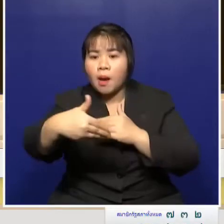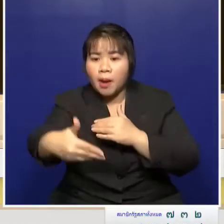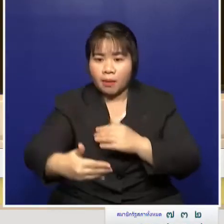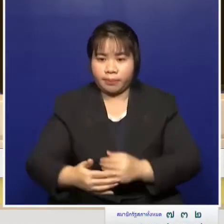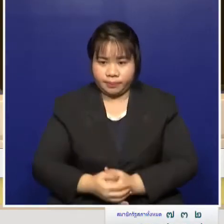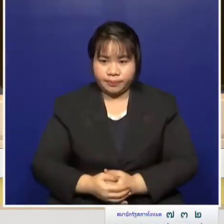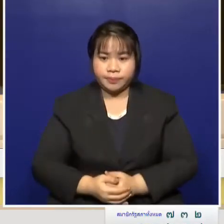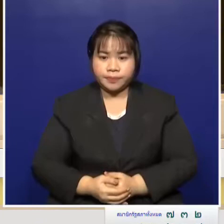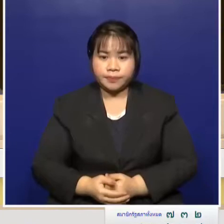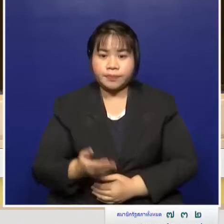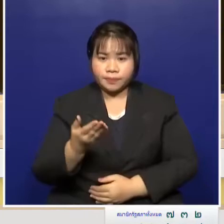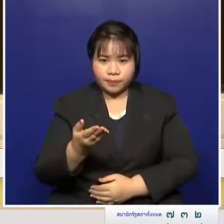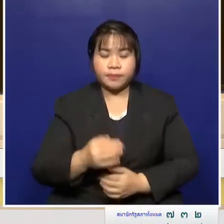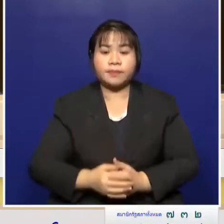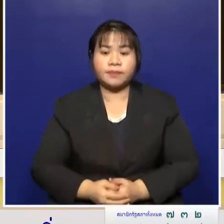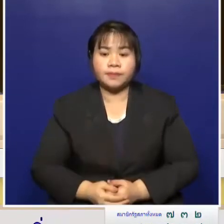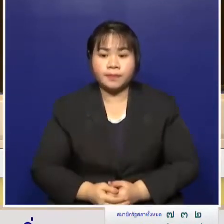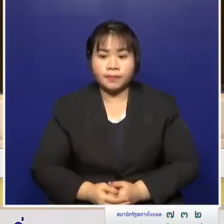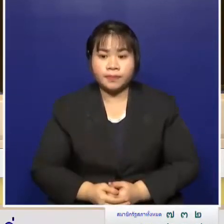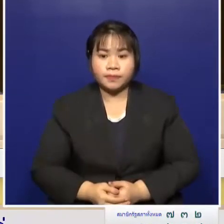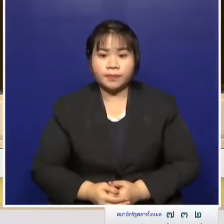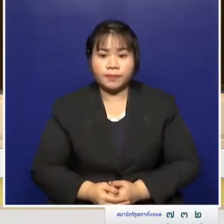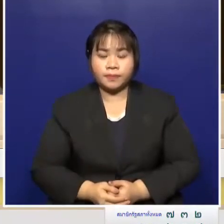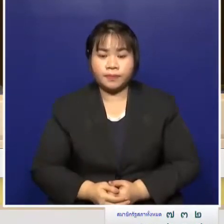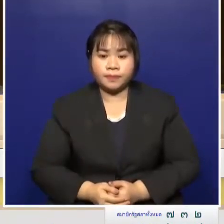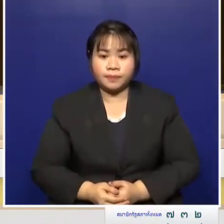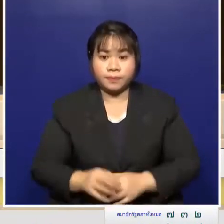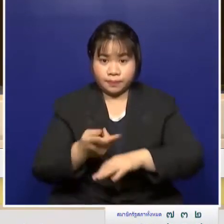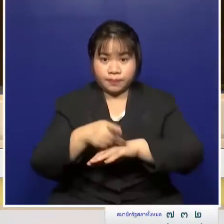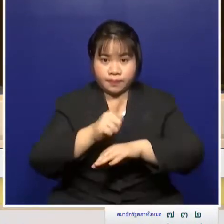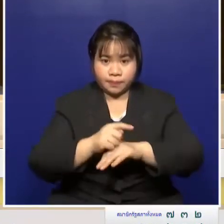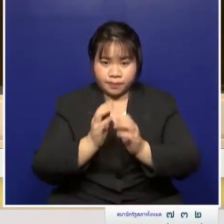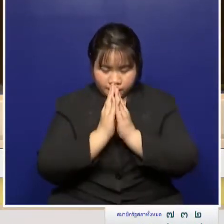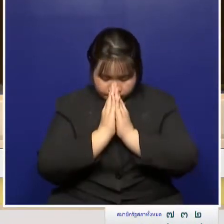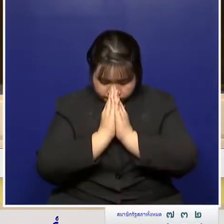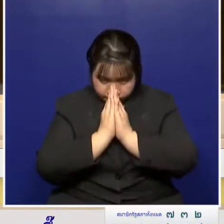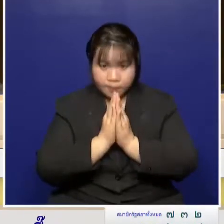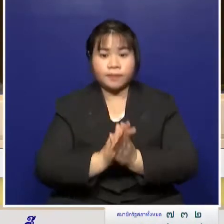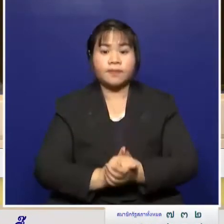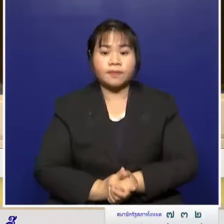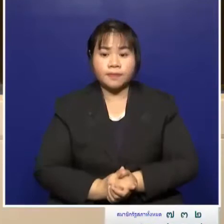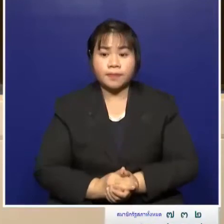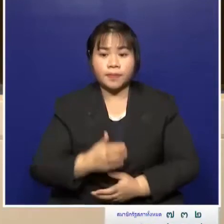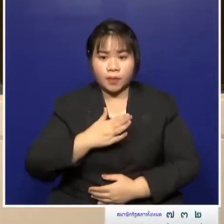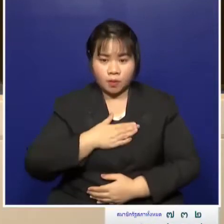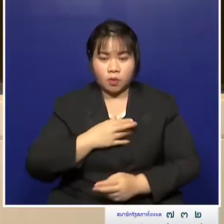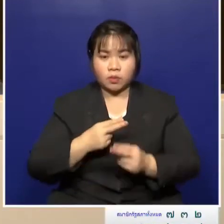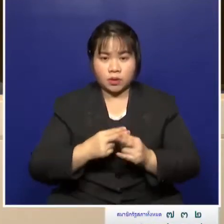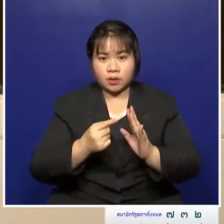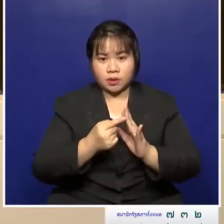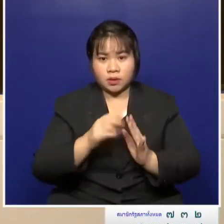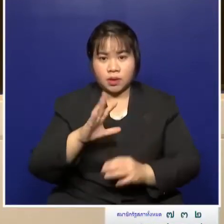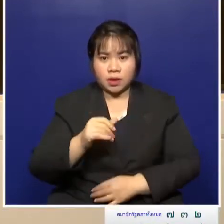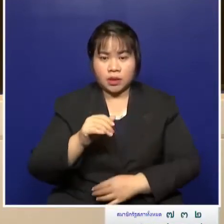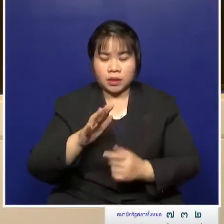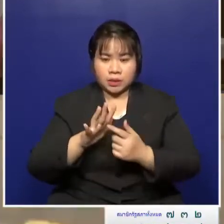เชิญท่านชวลิตก่อนครับ กราบเรียนท่านประธานรัฐสภาที่เคารพกระผมนายชวลิตวิเชียสุ